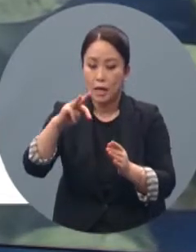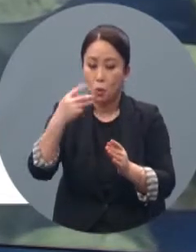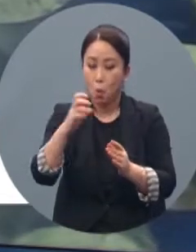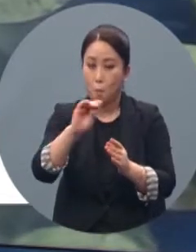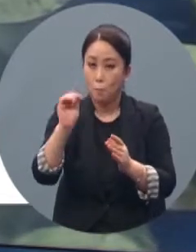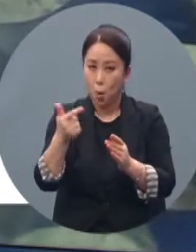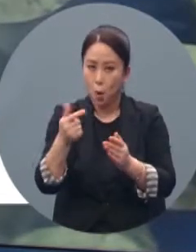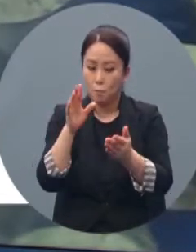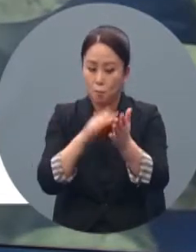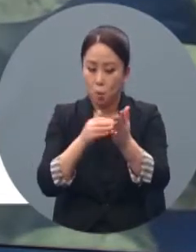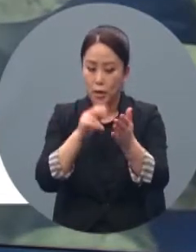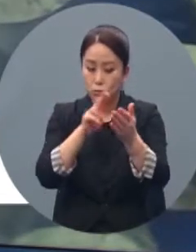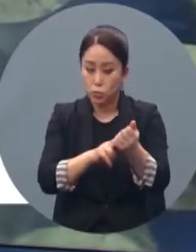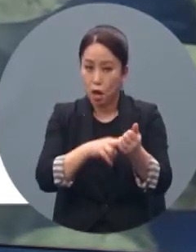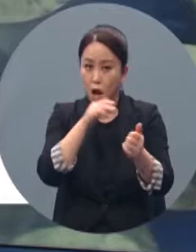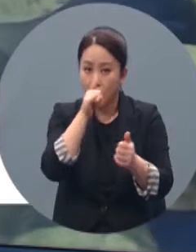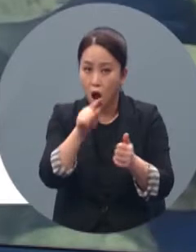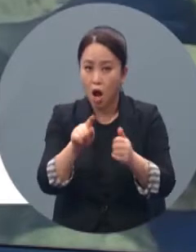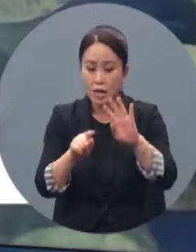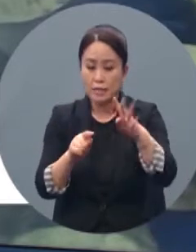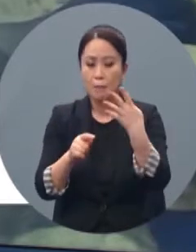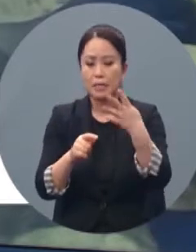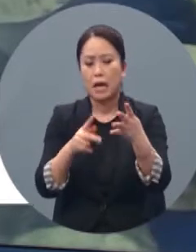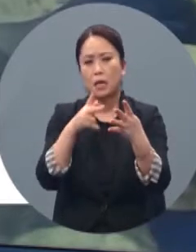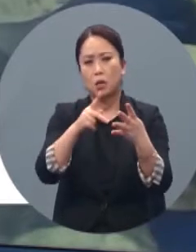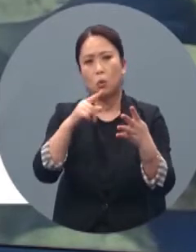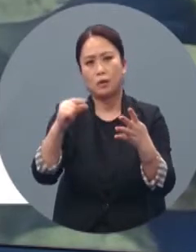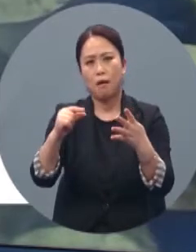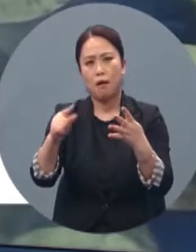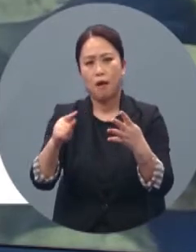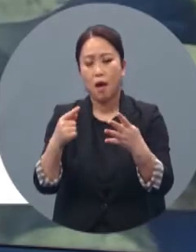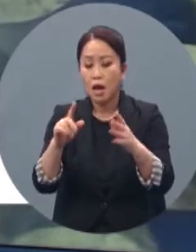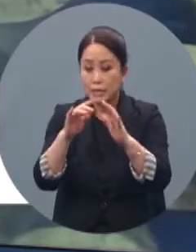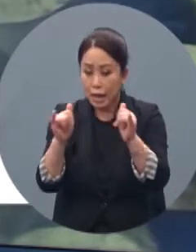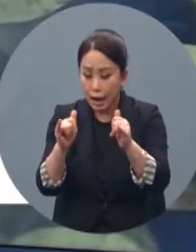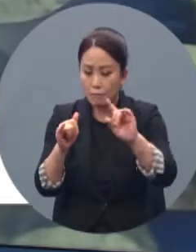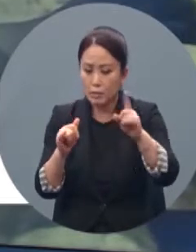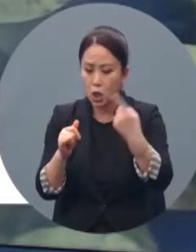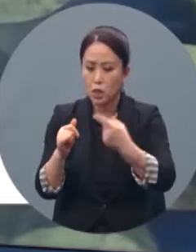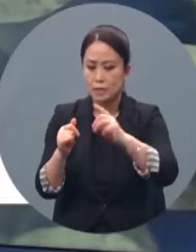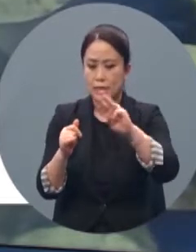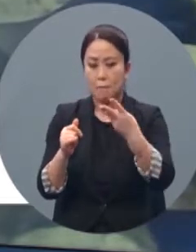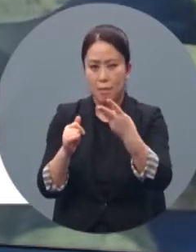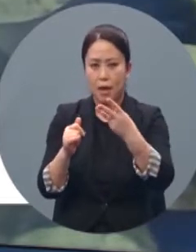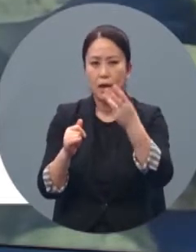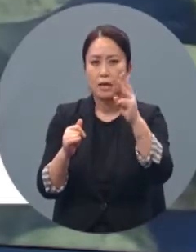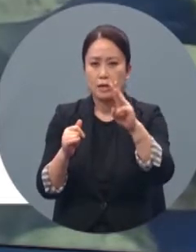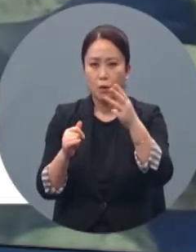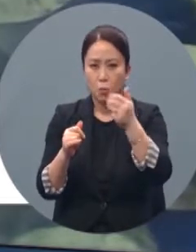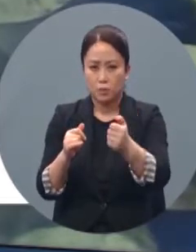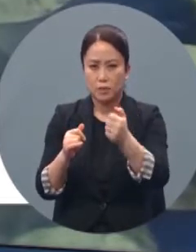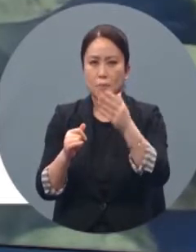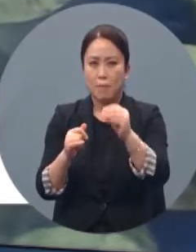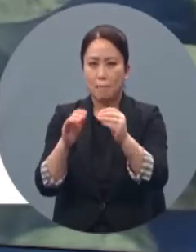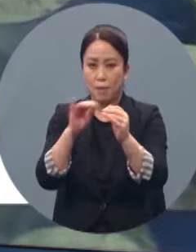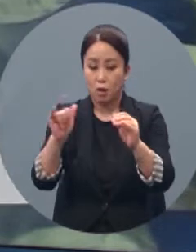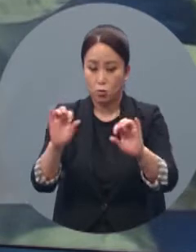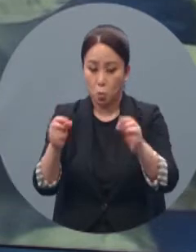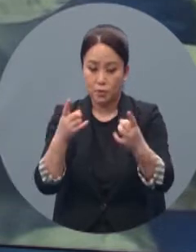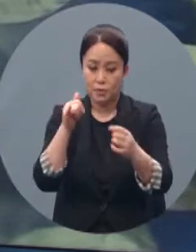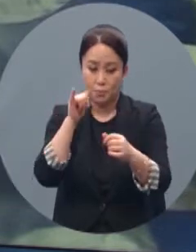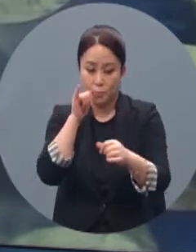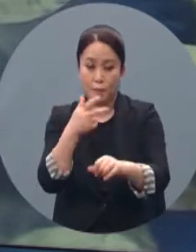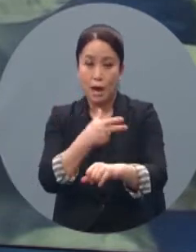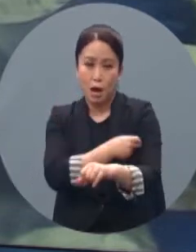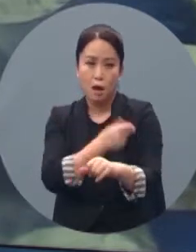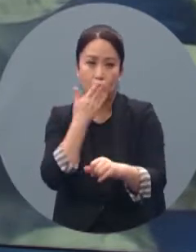필로폰은 404kg, 무려 1,350만 명이 동시에 투약할 수 있는 양인데요. 국내 마약 밀수